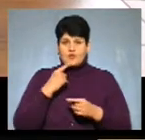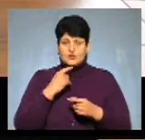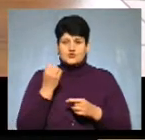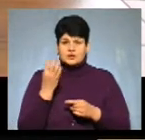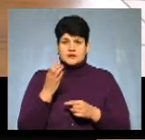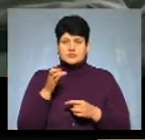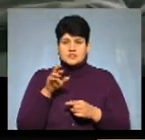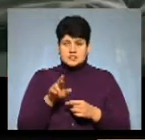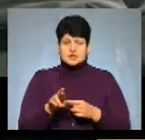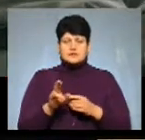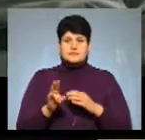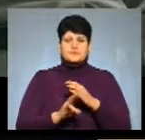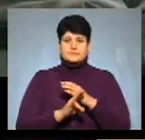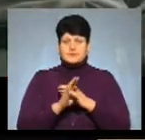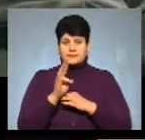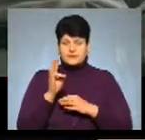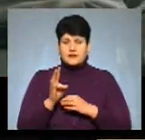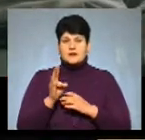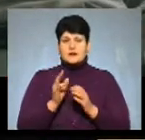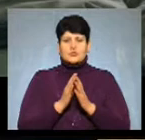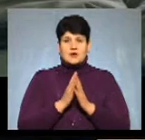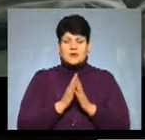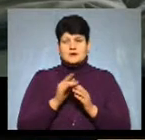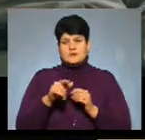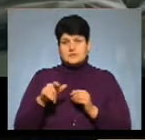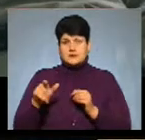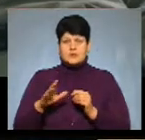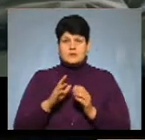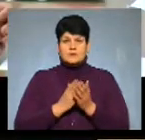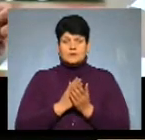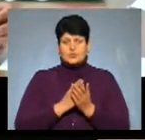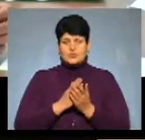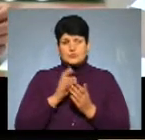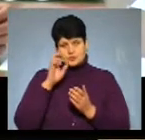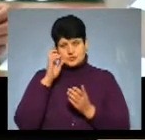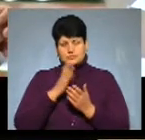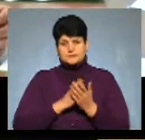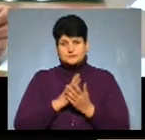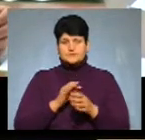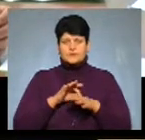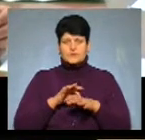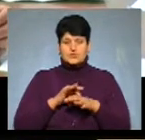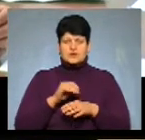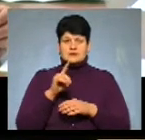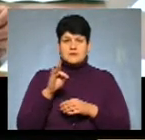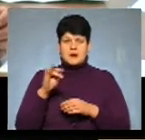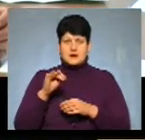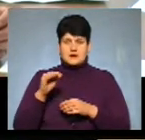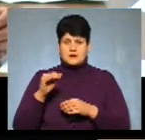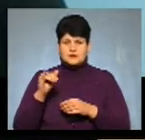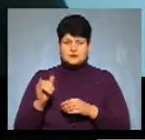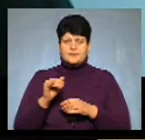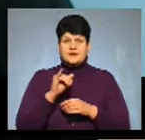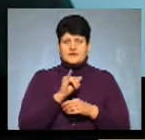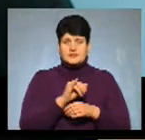каже, з 14 січня у храмі Преображення Господнього на прохання парафіян богослужіння здійснює Збаразький благочинний Православної церкви України